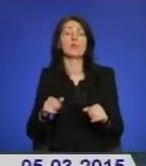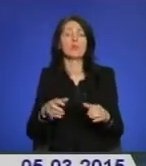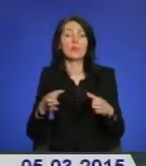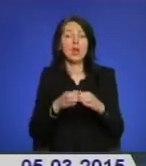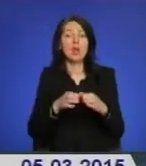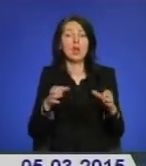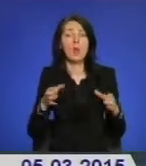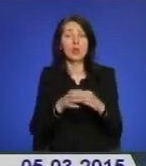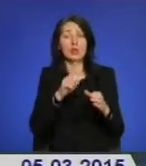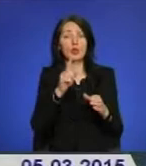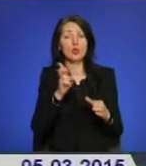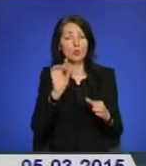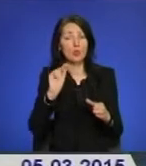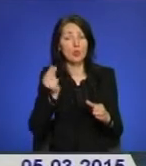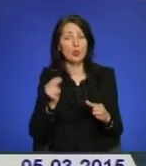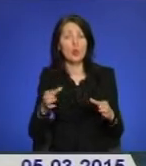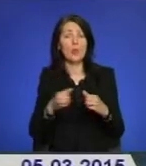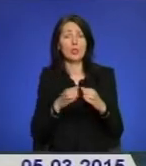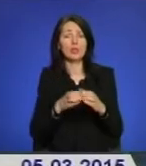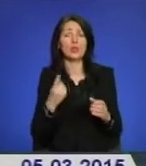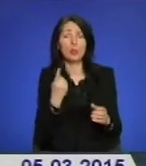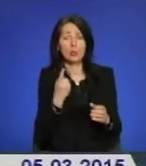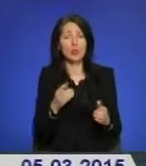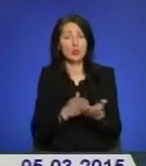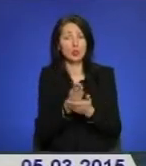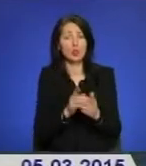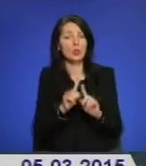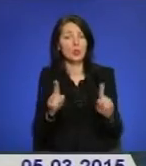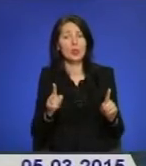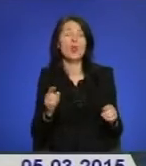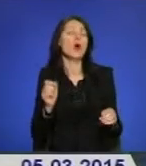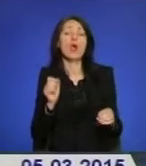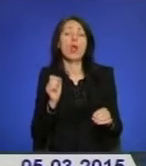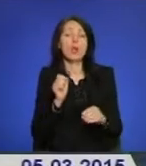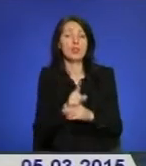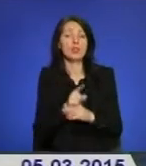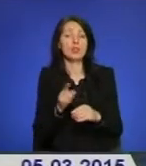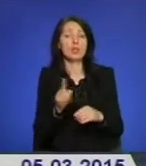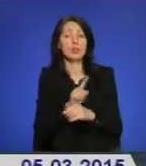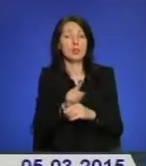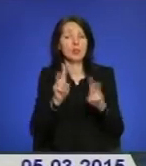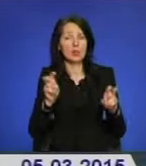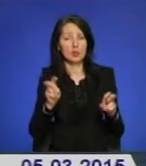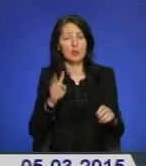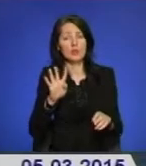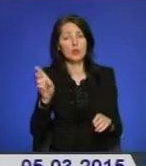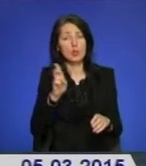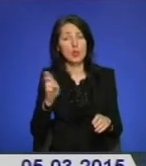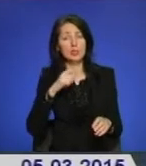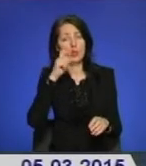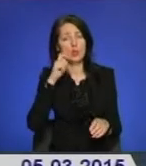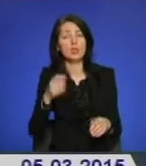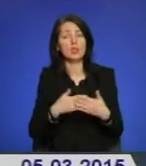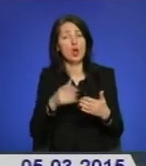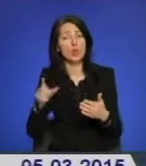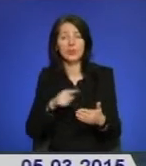Збруч і батальйону патрульної служби особливого призначення Тернопіль четвертого березня українська громадськість